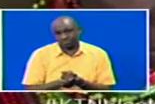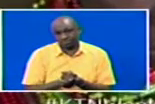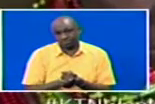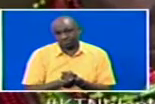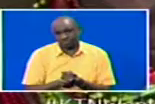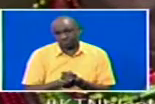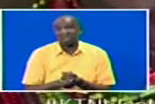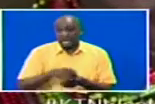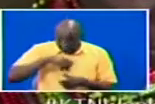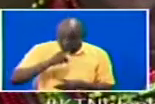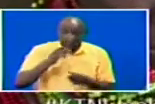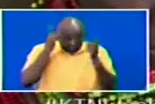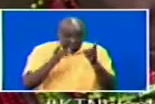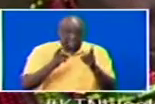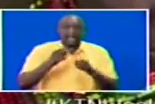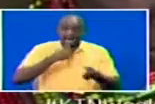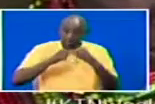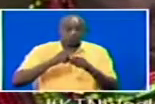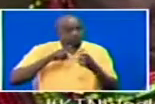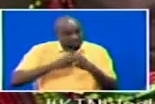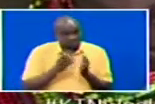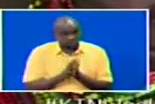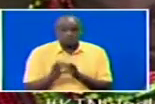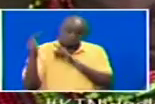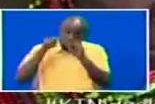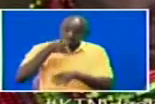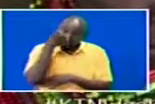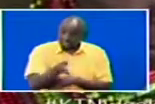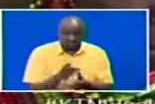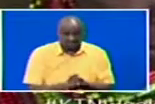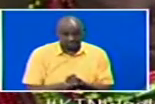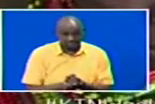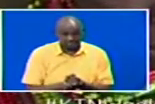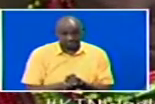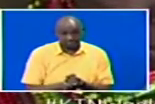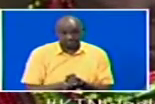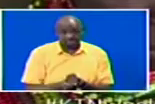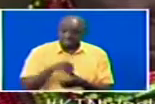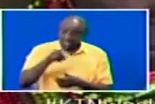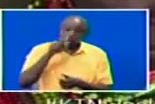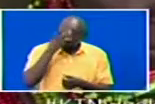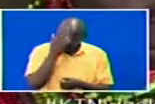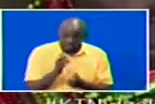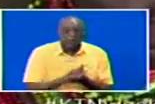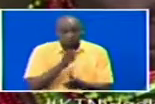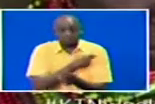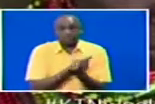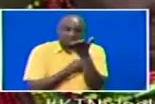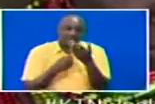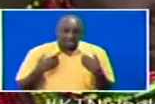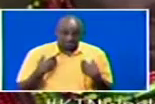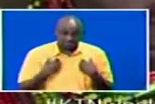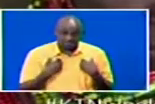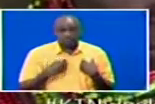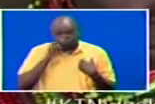Akachukua hatua ya kuwa anasema afadhali nifike kituo cha Namurupo sababu ni hospitali kubwa,